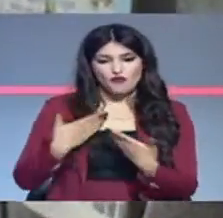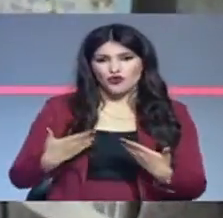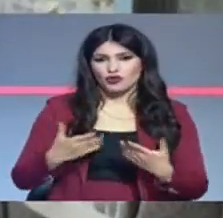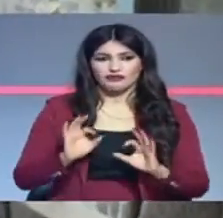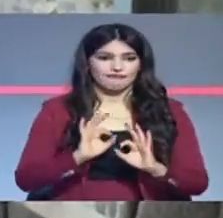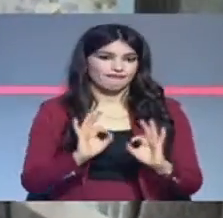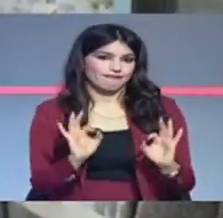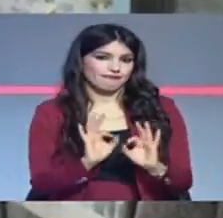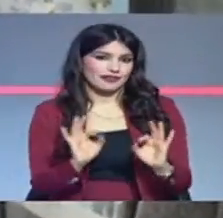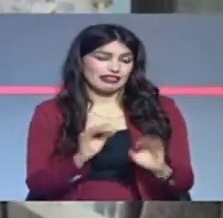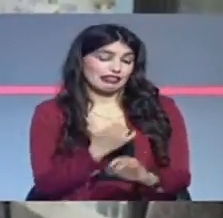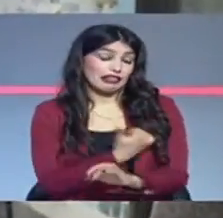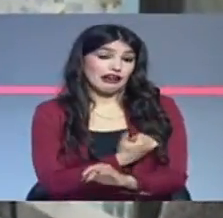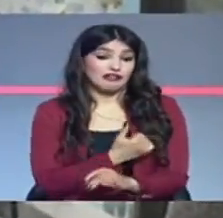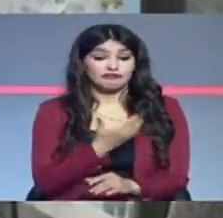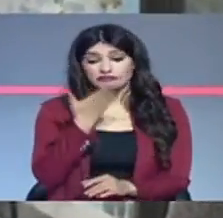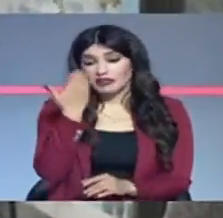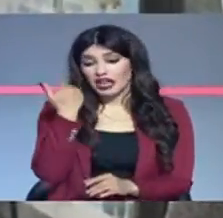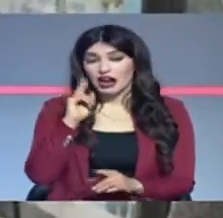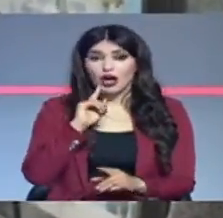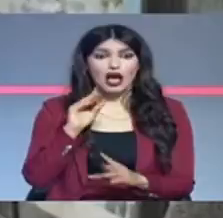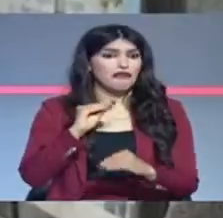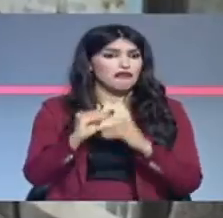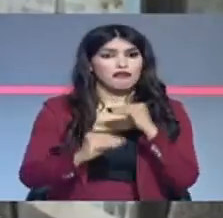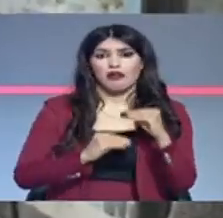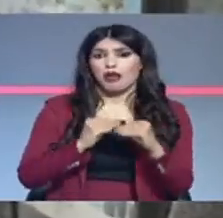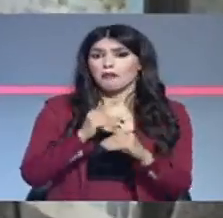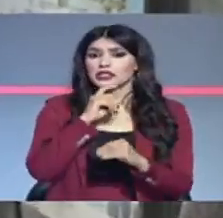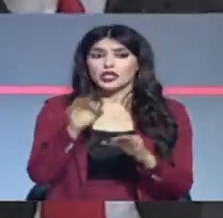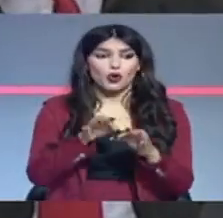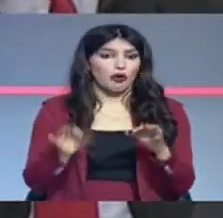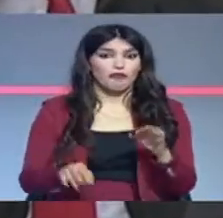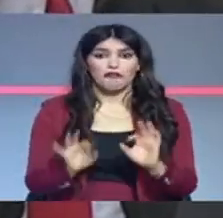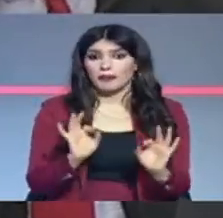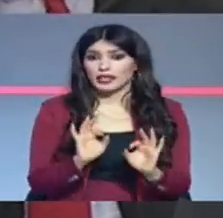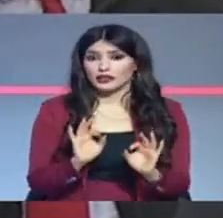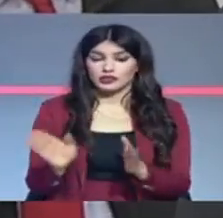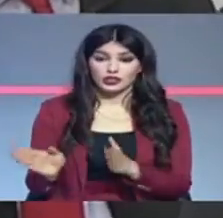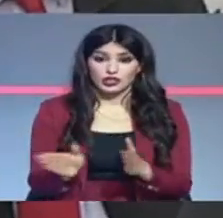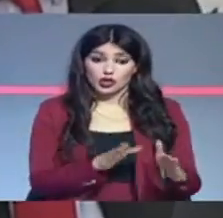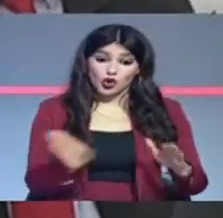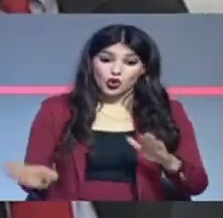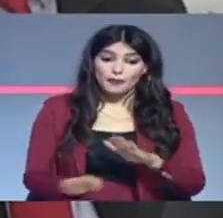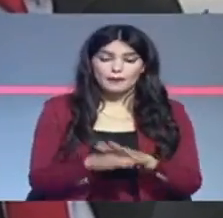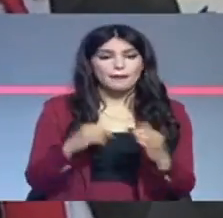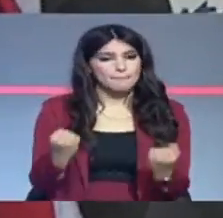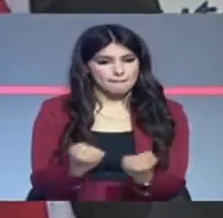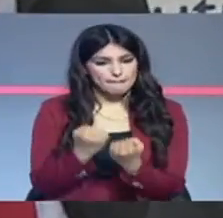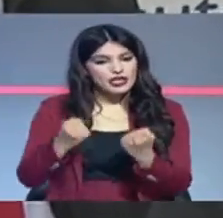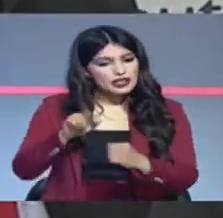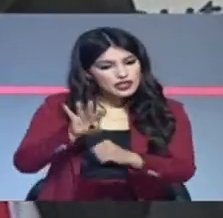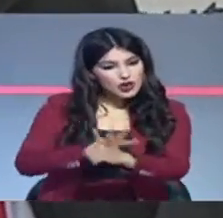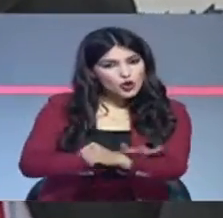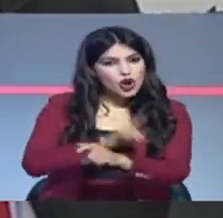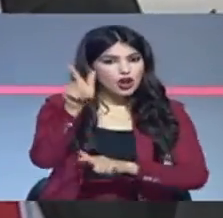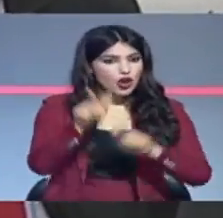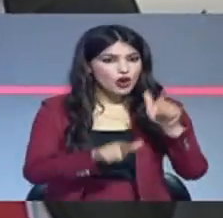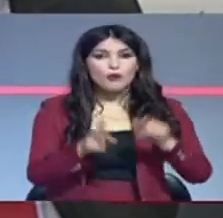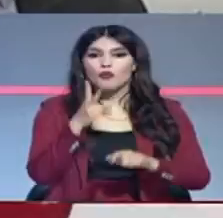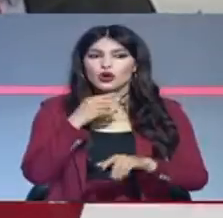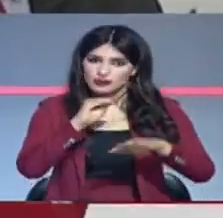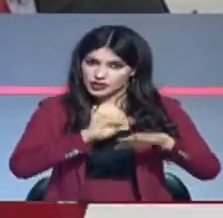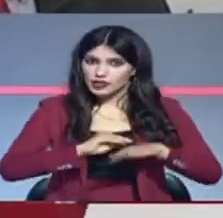يعني فيها حتى في العالم انطلقوا في حمله تحديث تثقيف مش